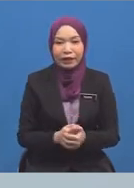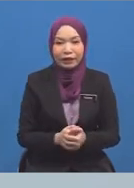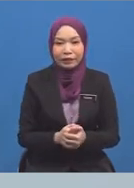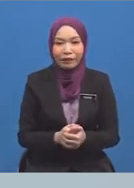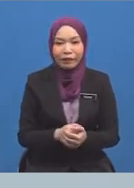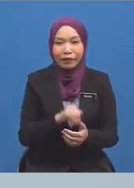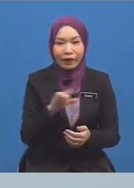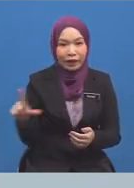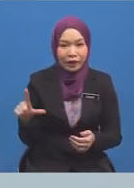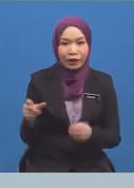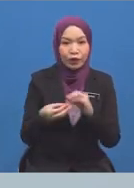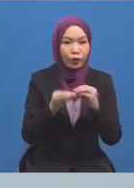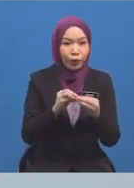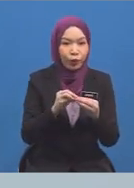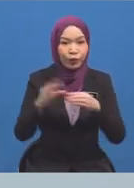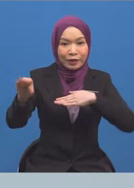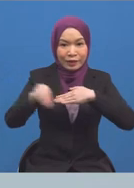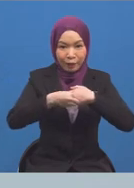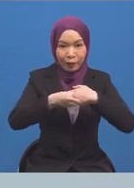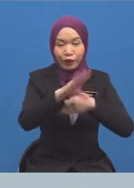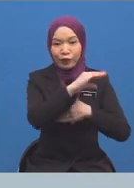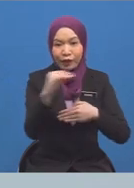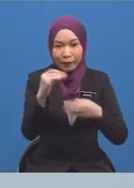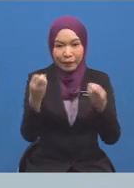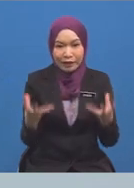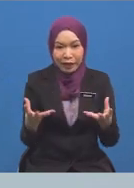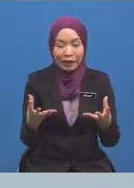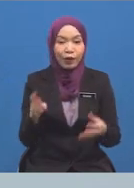bercampur dan pecahan wajah